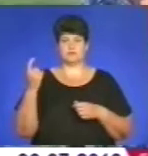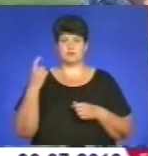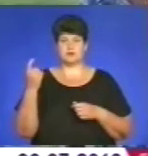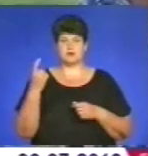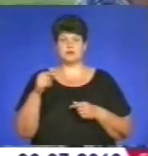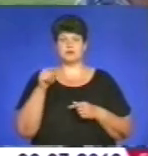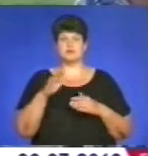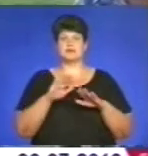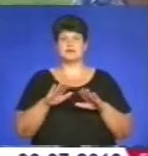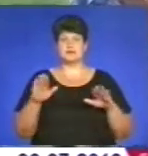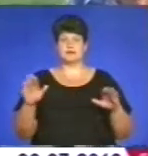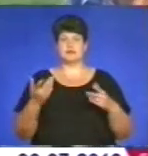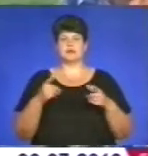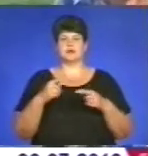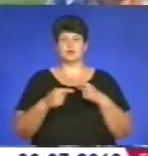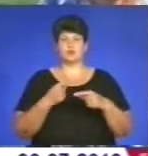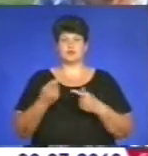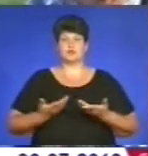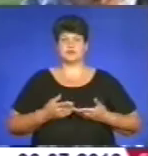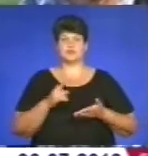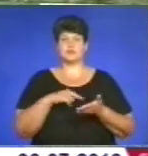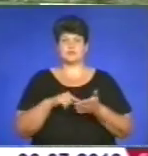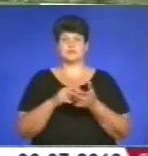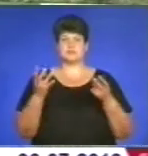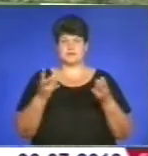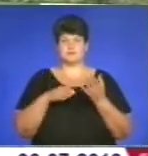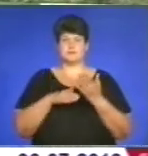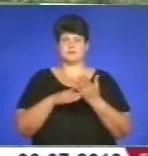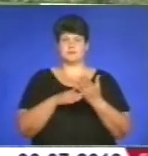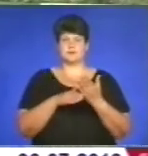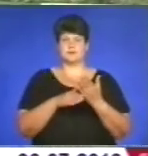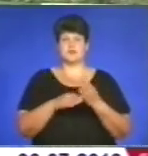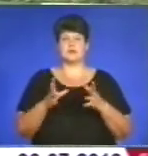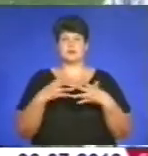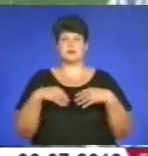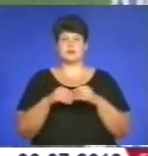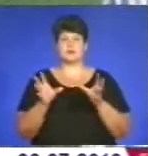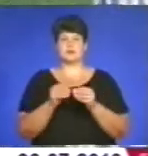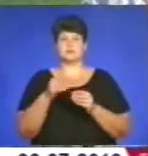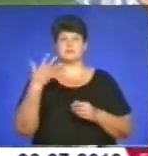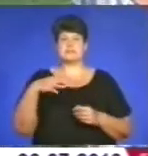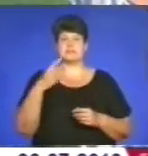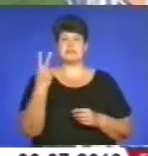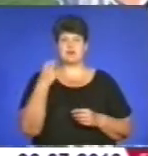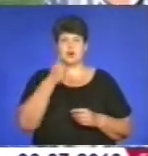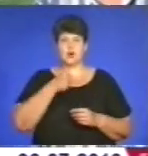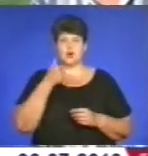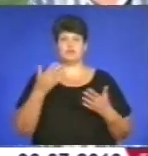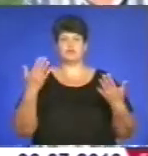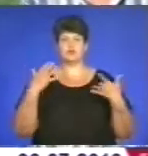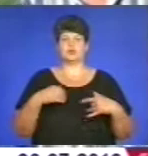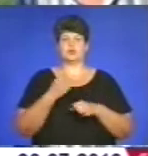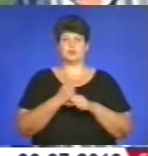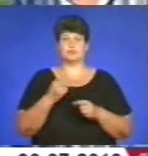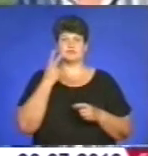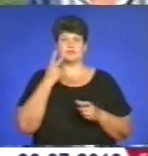Адже діти і онуки живуть у місті, потрібно допомагати. Подружжя разом уже 52 роки. І відпочинок, і робота в